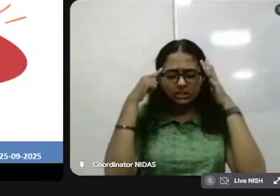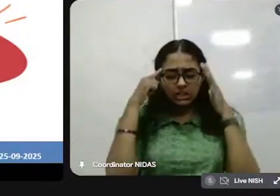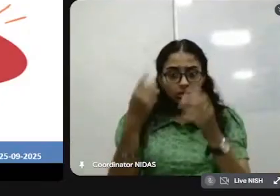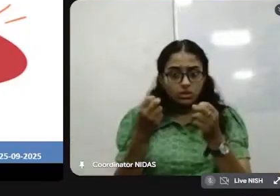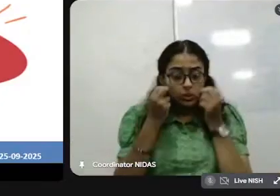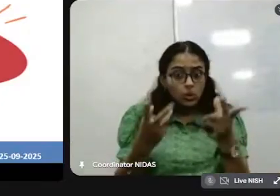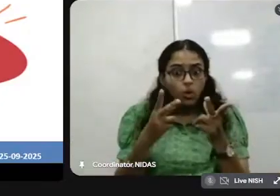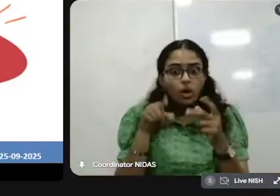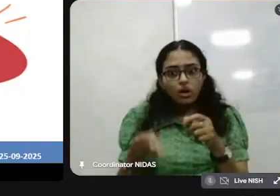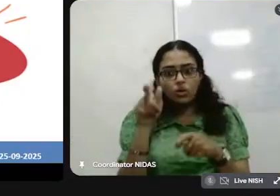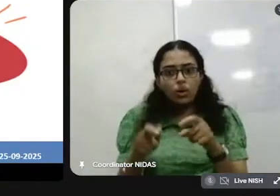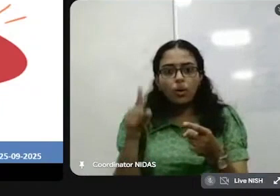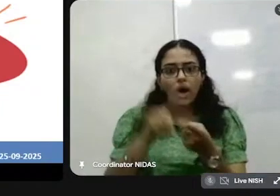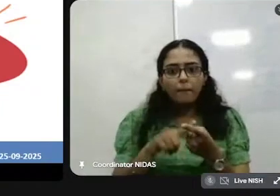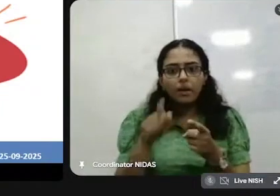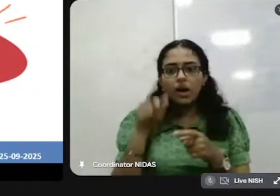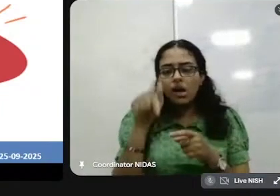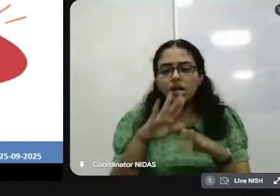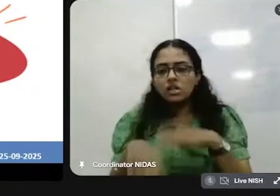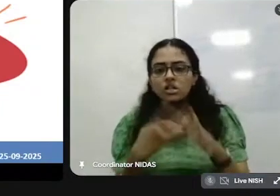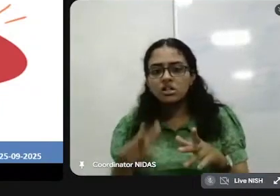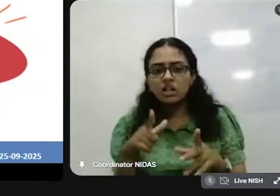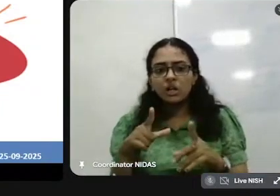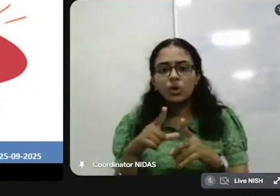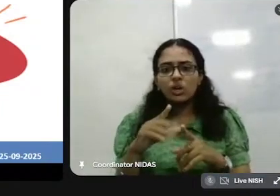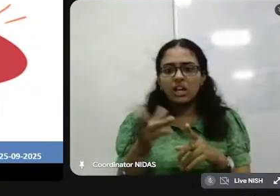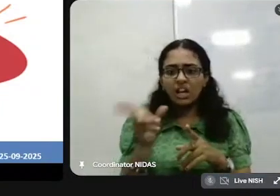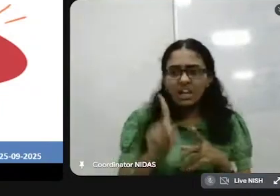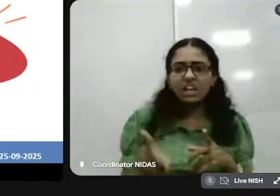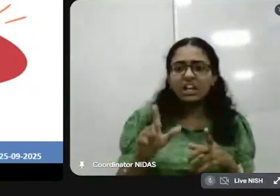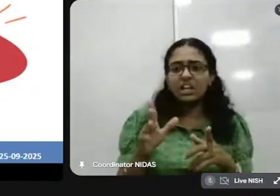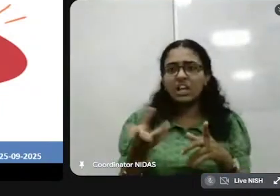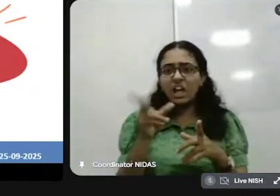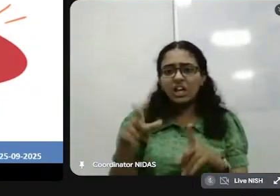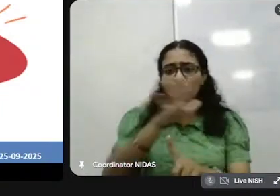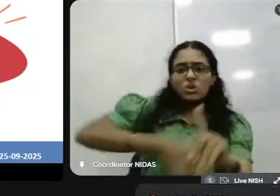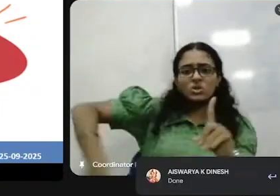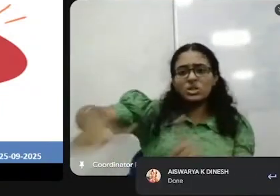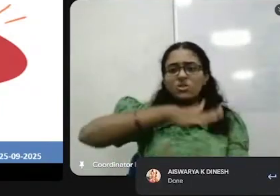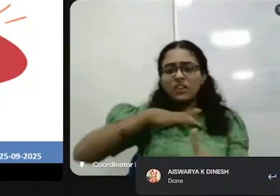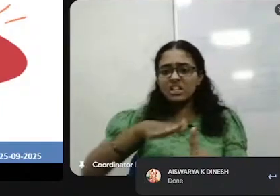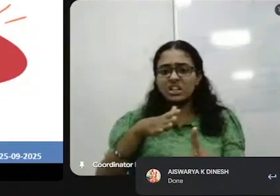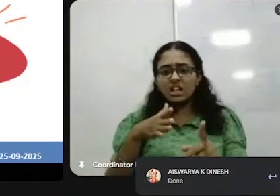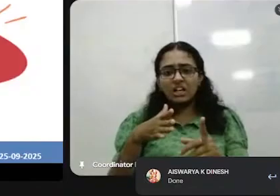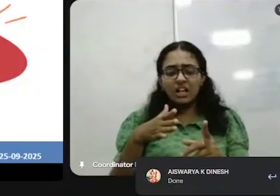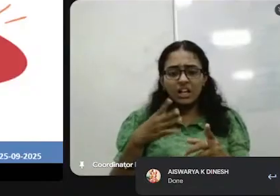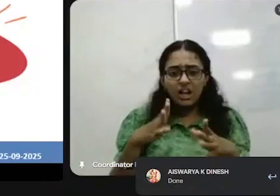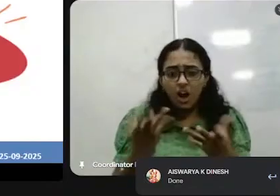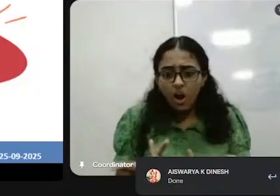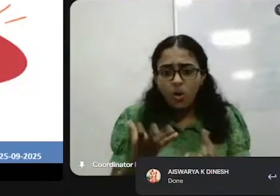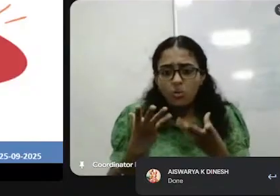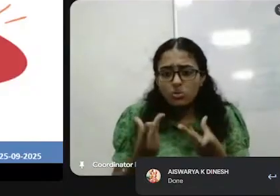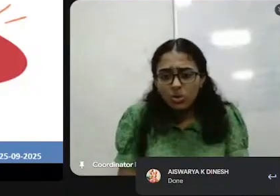റിയാക്ഷനാണ് പോസ്റ്റ് ട്രോമാറ്റിക് സ്ട്രെസ് ഡിസോർഡർ. അപ്പൊ വീണ്ടും ആ സാഹചര്യത്തെ നേരിടാനുള്ള ഭയമായിരിക്കാം, എല്ലാത്തിൽ നിന്നും